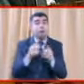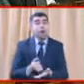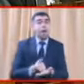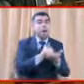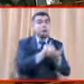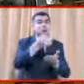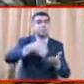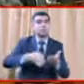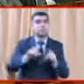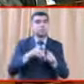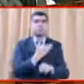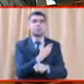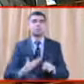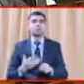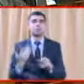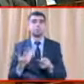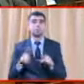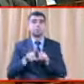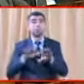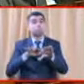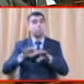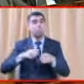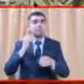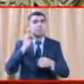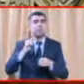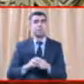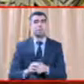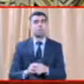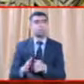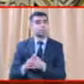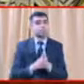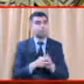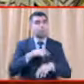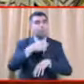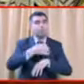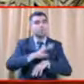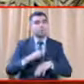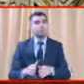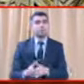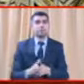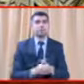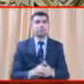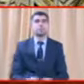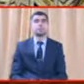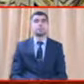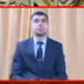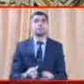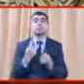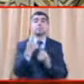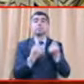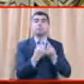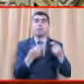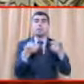معطيات اللي كاينه، وفق واحد المنهجيه تشاركيه. شكرا للسيد النائب المحترم، انتهى الوقت. هل من تعليق اضافي؟